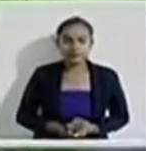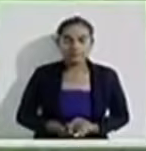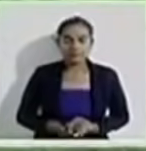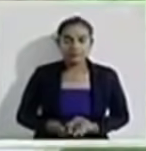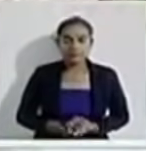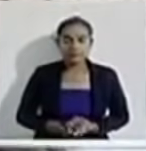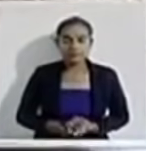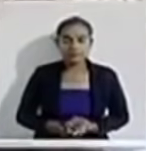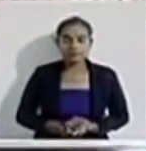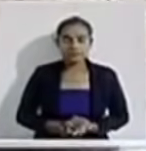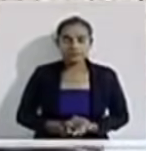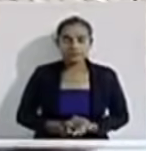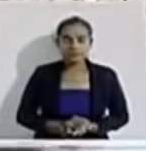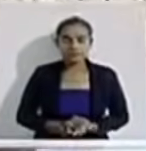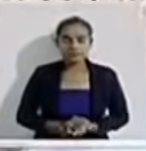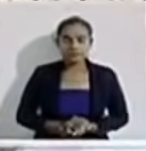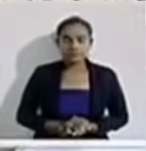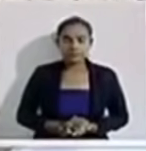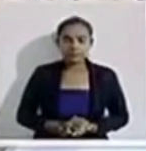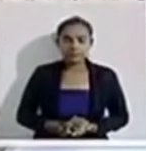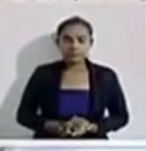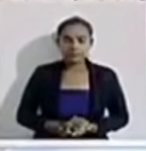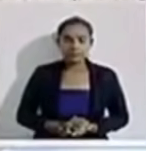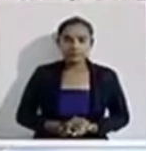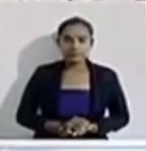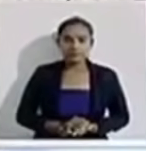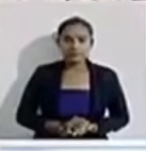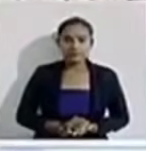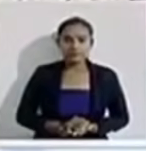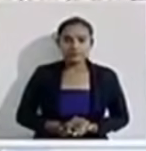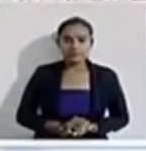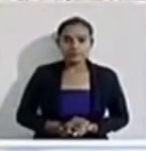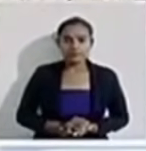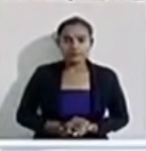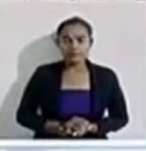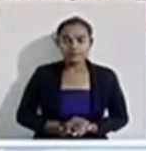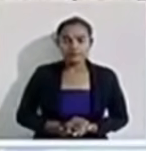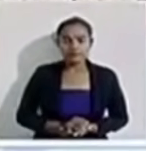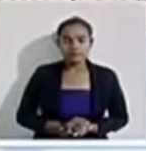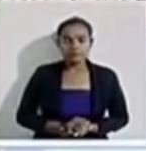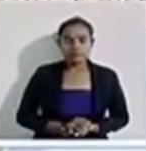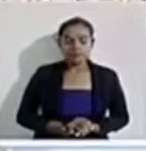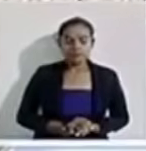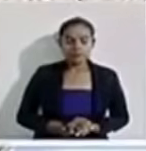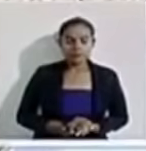අයිතිකාරය එක්කෙනෙක් කුසිනෝනා එක්කෙනෙක් කුසි මහත්තයා කරංගාවේ අනිත් එක්කෙනා